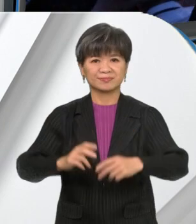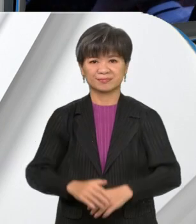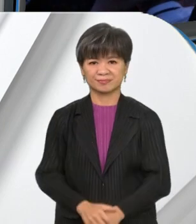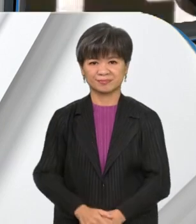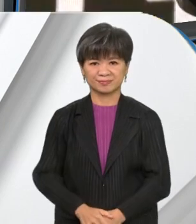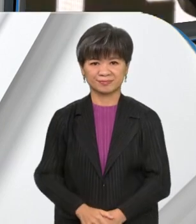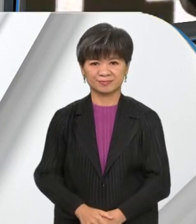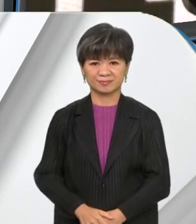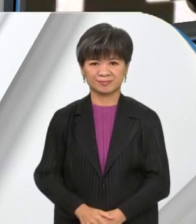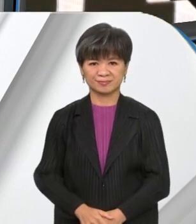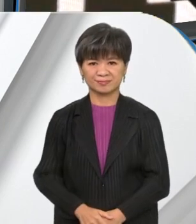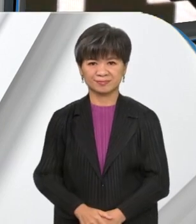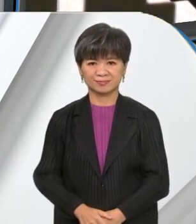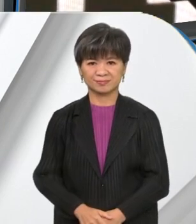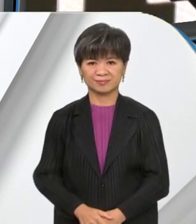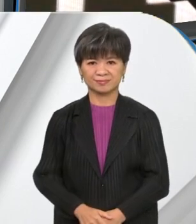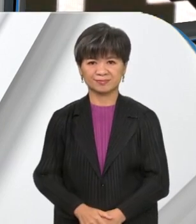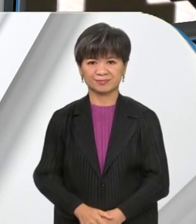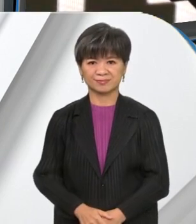改变。